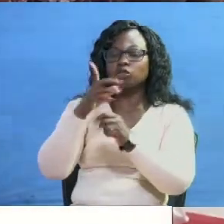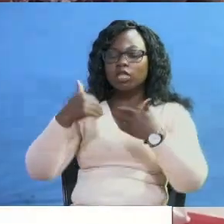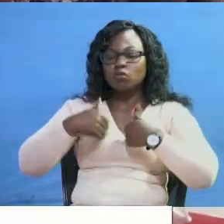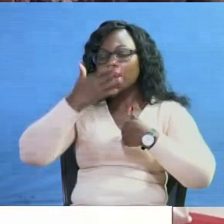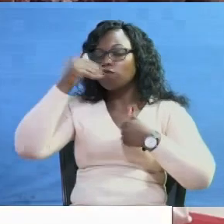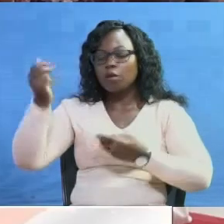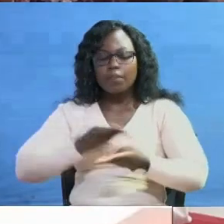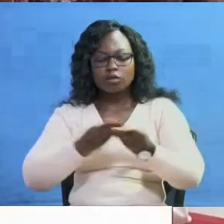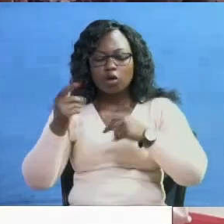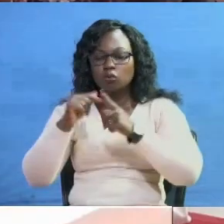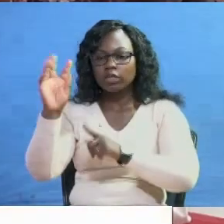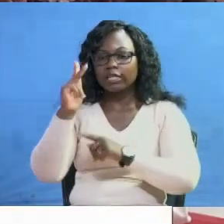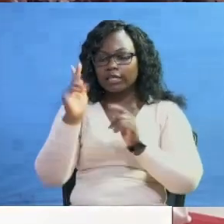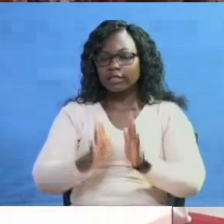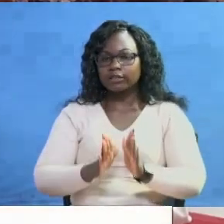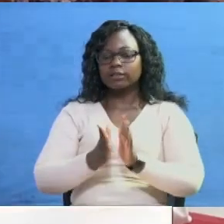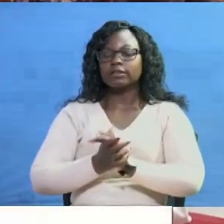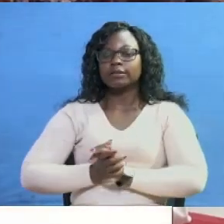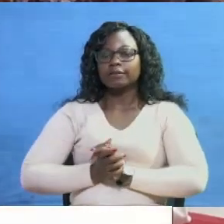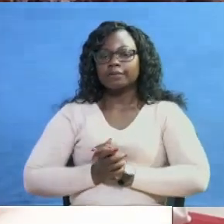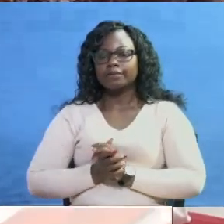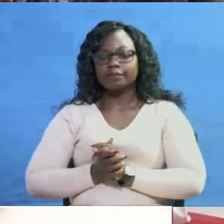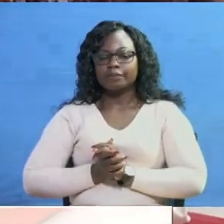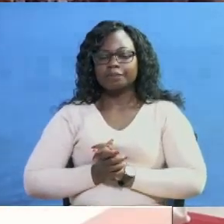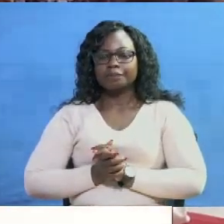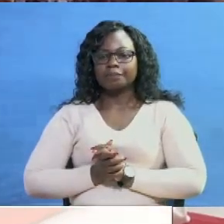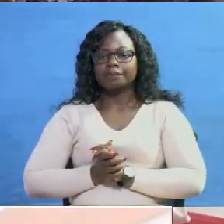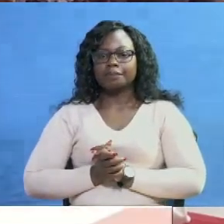huduma bora kwa wananchi. Von Kimuma, Runinga ya KU.